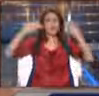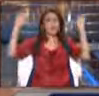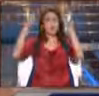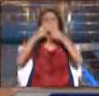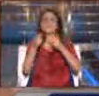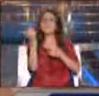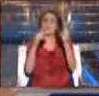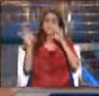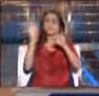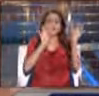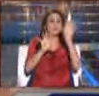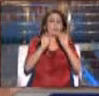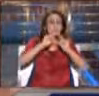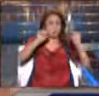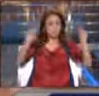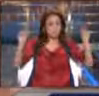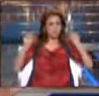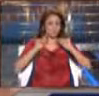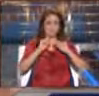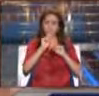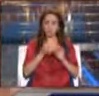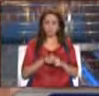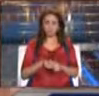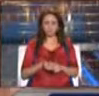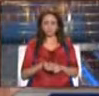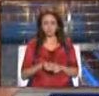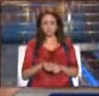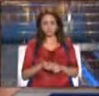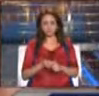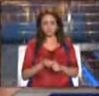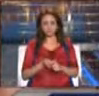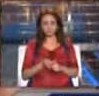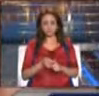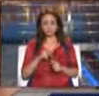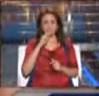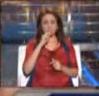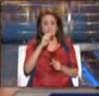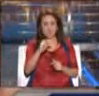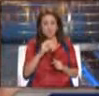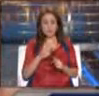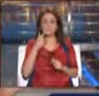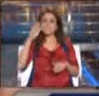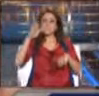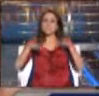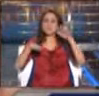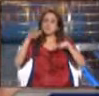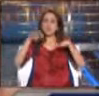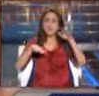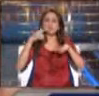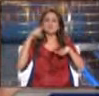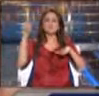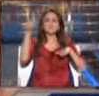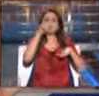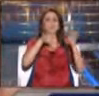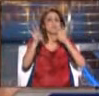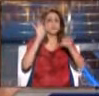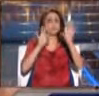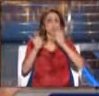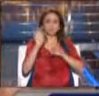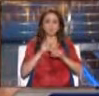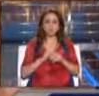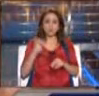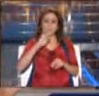في العالم هتلاقي كل الـ الـ الـ الـ يعني كل المستويات، من واحد